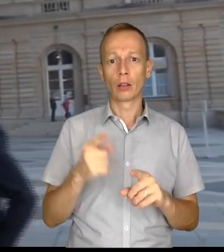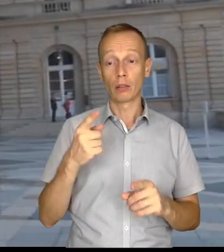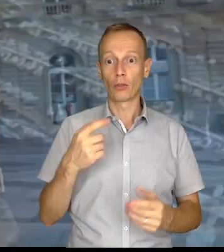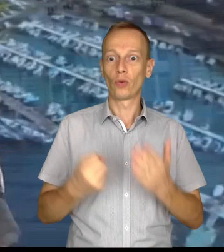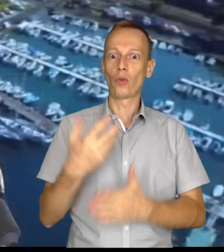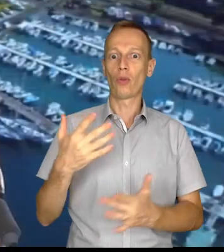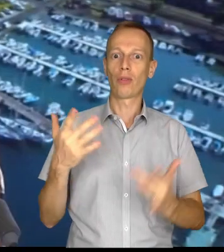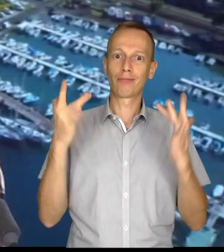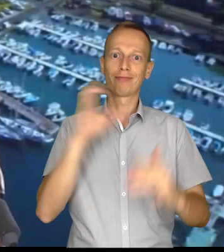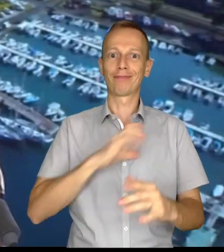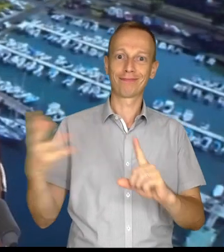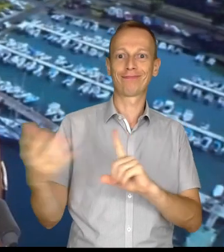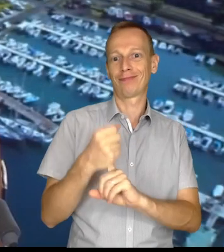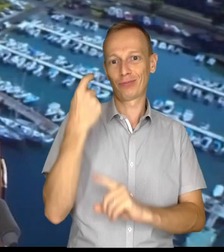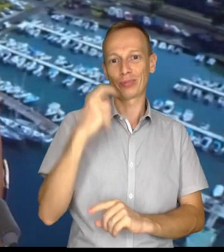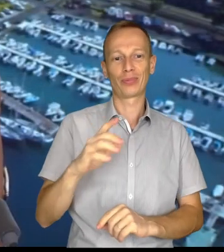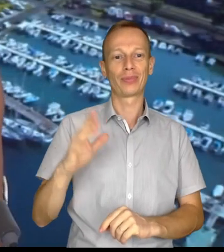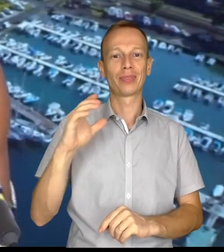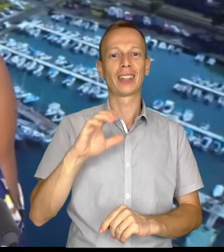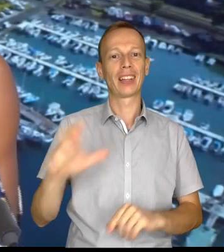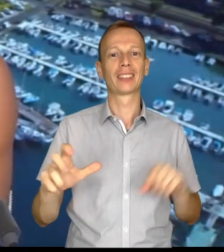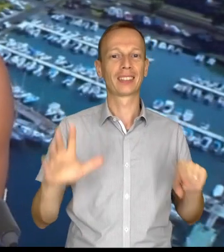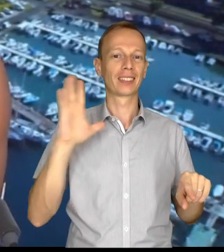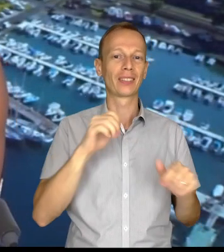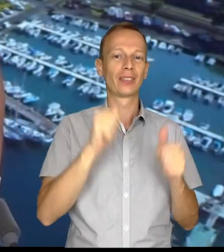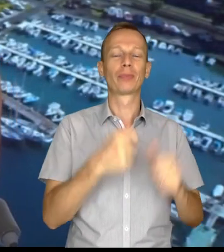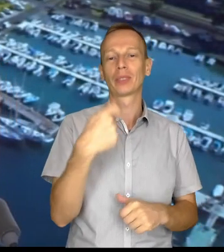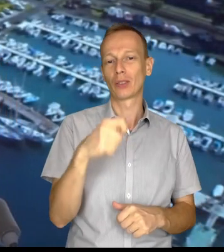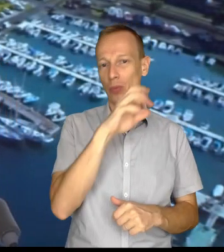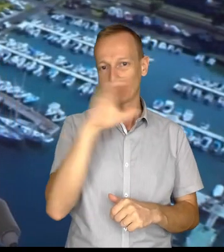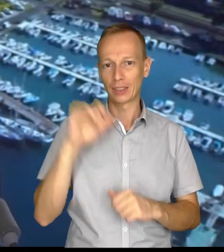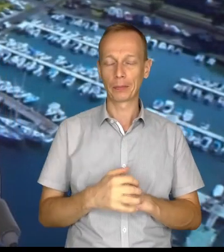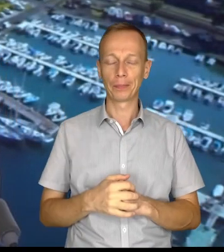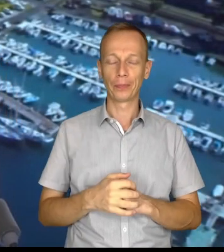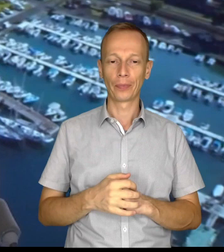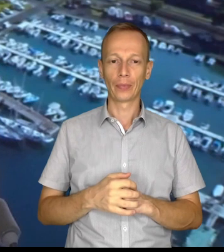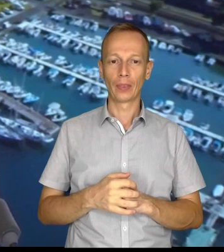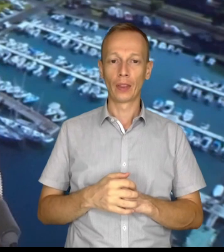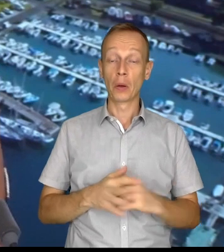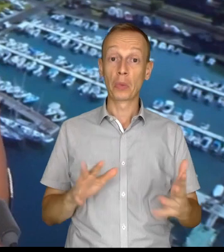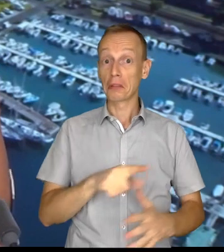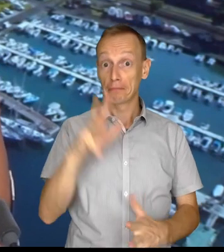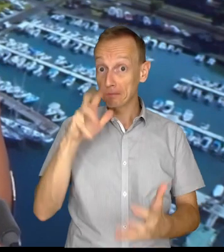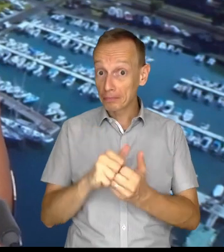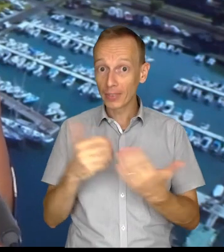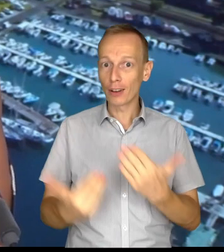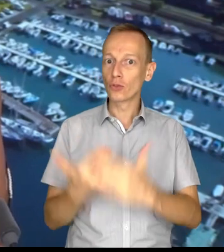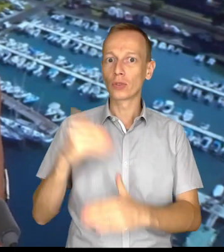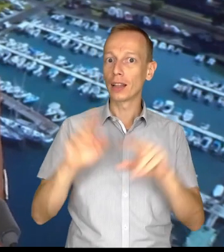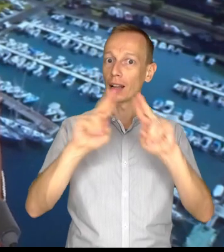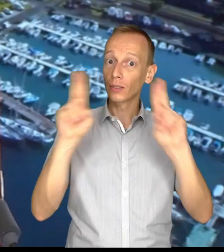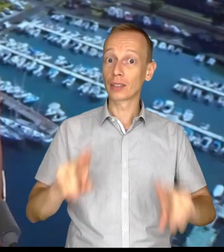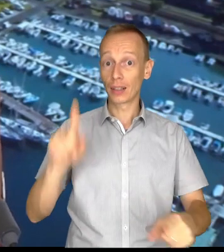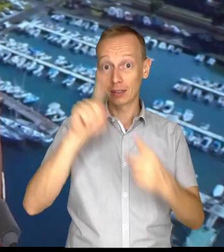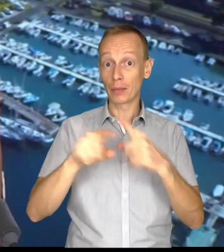Polynésie française. Et puis, vous ne le savez peut-être pas, mais c'est la journée internationale des Matahiapo. C'est